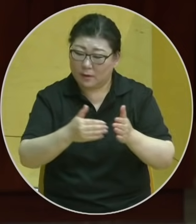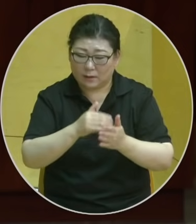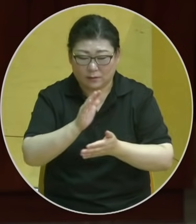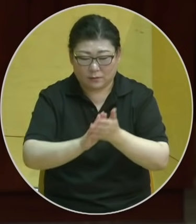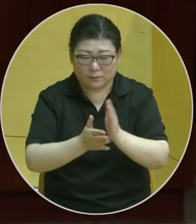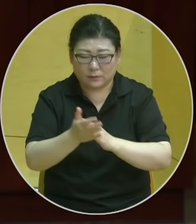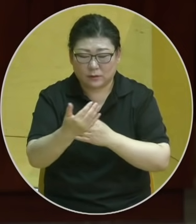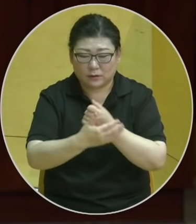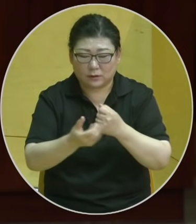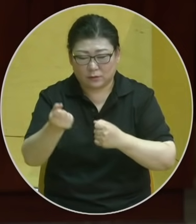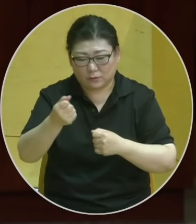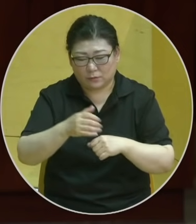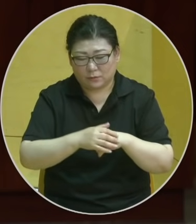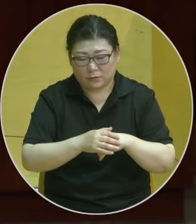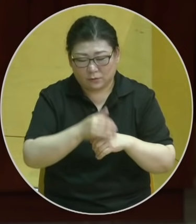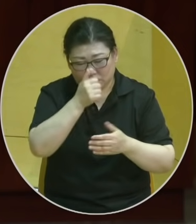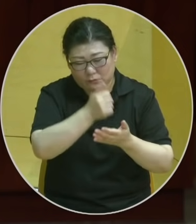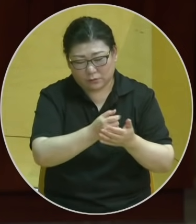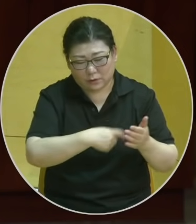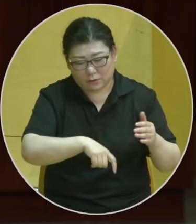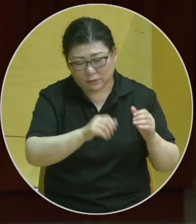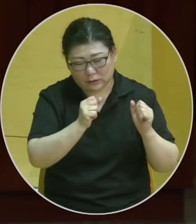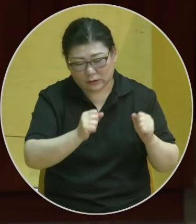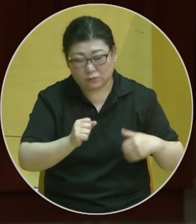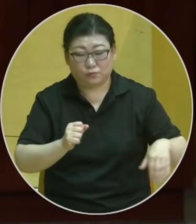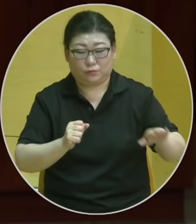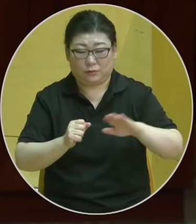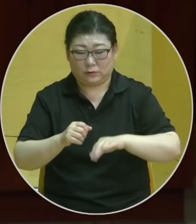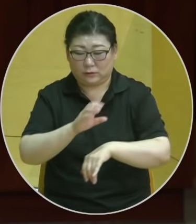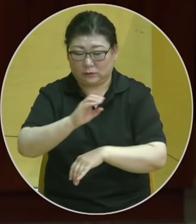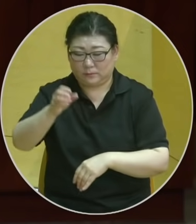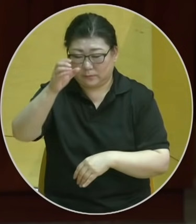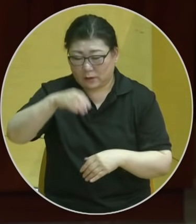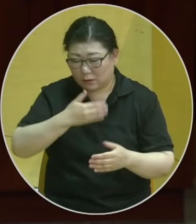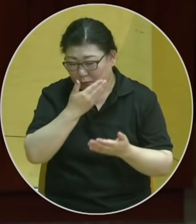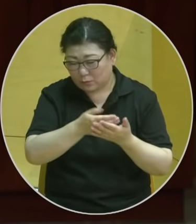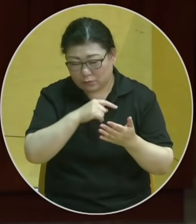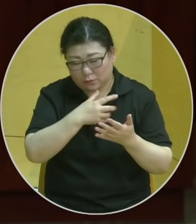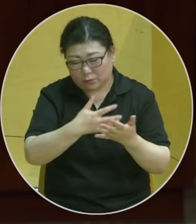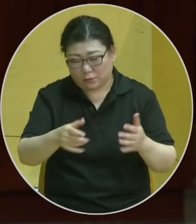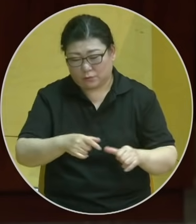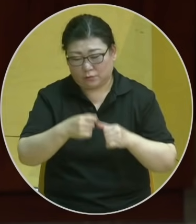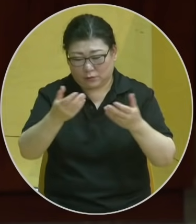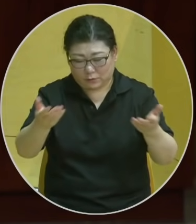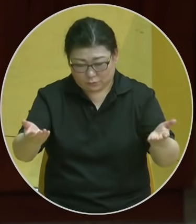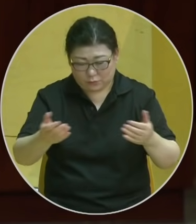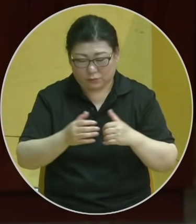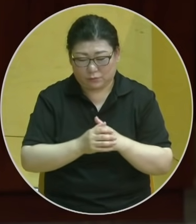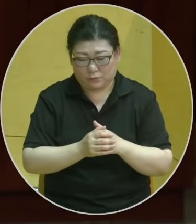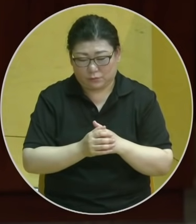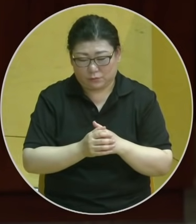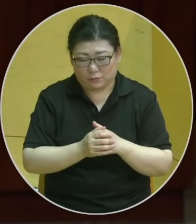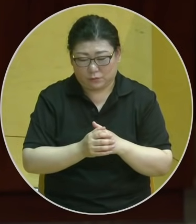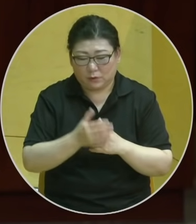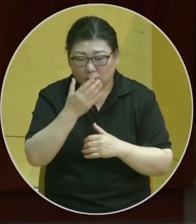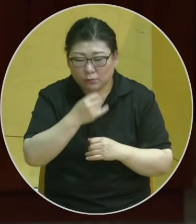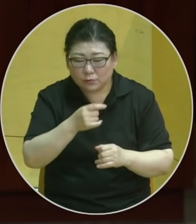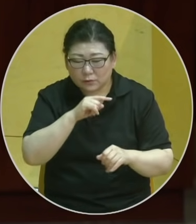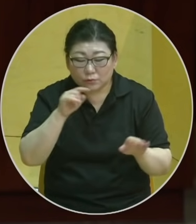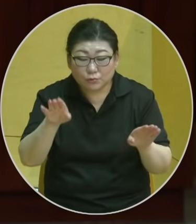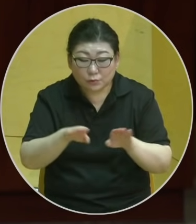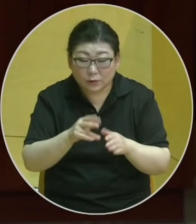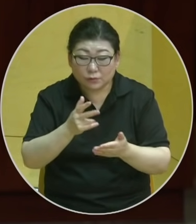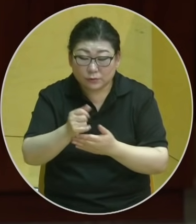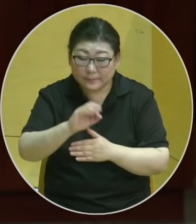죄 가운데 있는 우리를 십자가의 보혈로 구원하여 주시고 오늘 그루가 복된 주일날 주님이 찾으시는 예배의